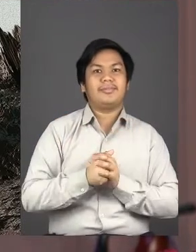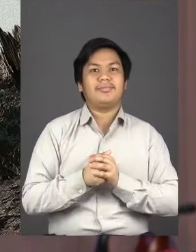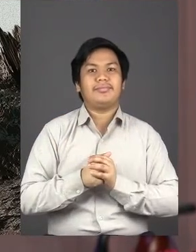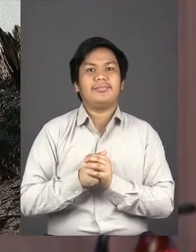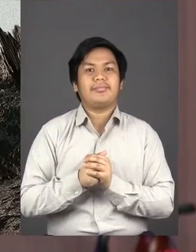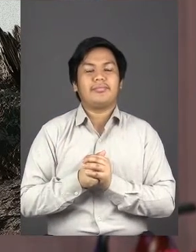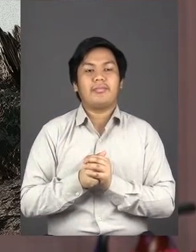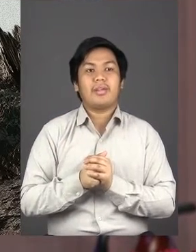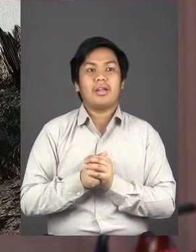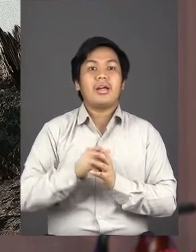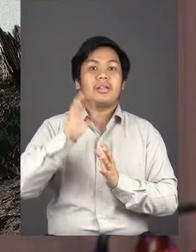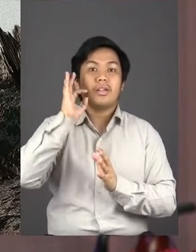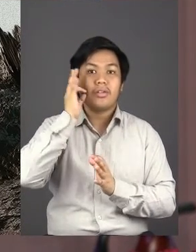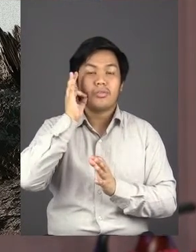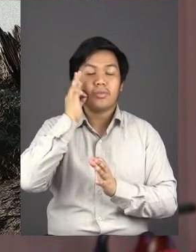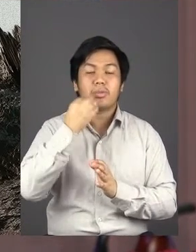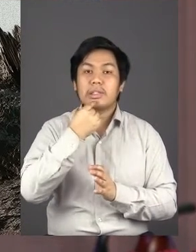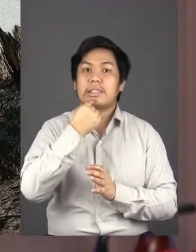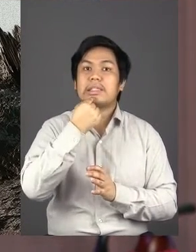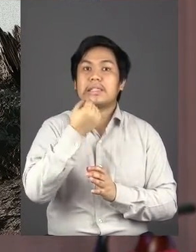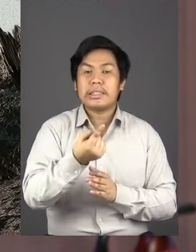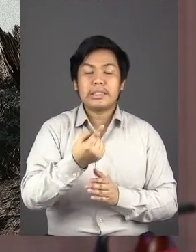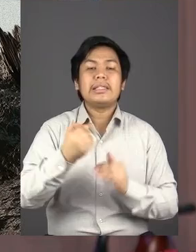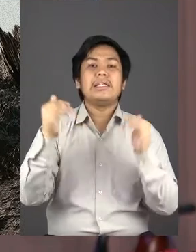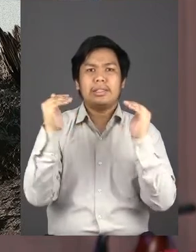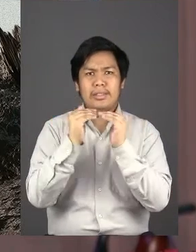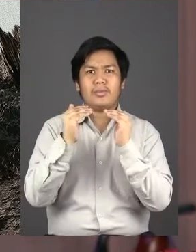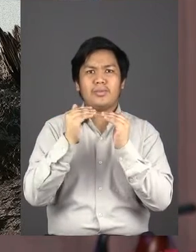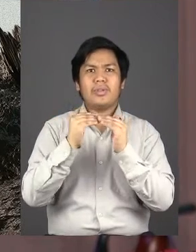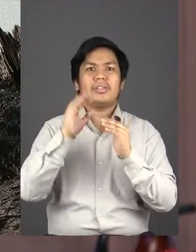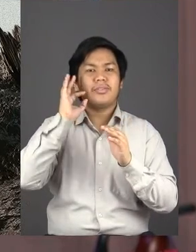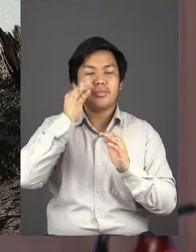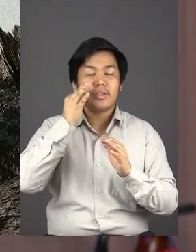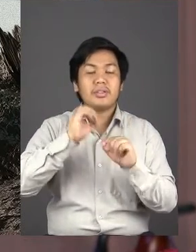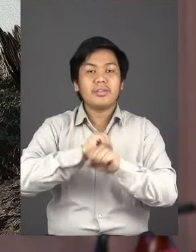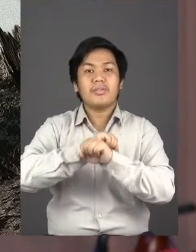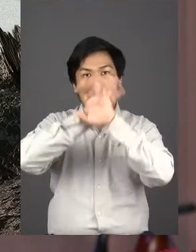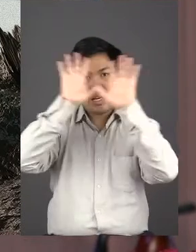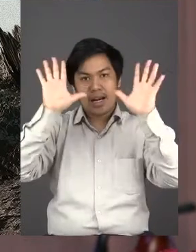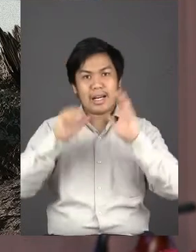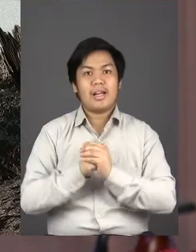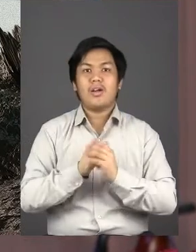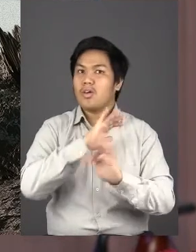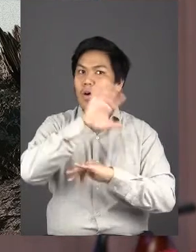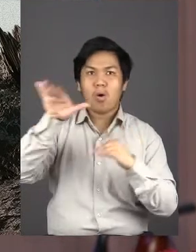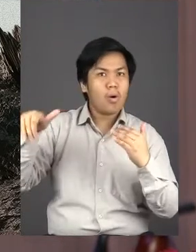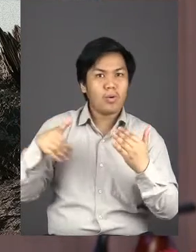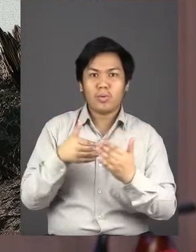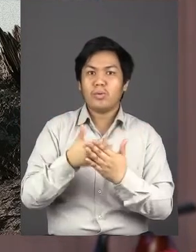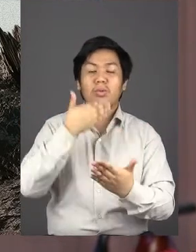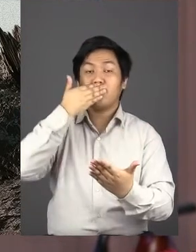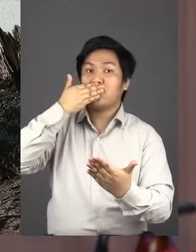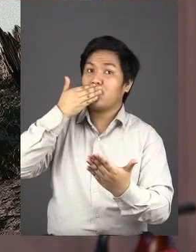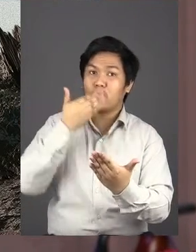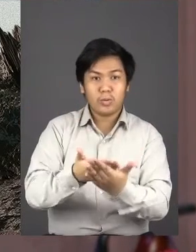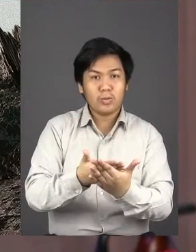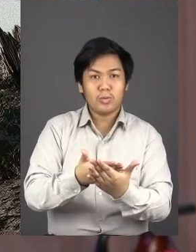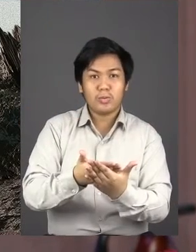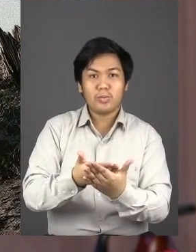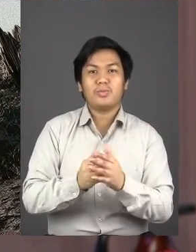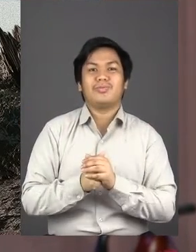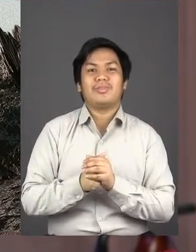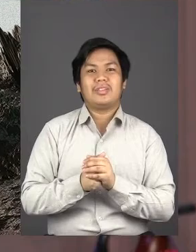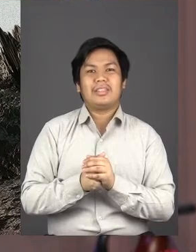At yung mga bunga na binanggit dito ay katambos ng mga bunga na yon. Sabi, all that is good.